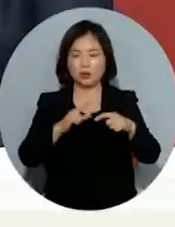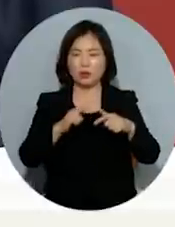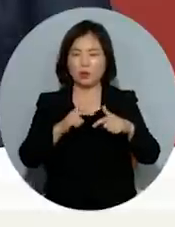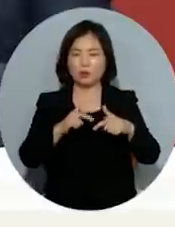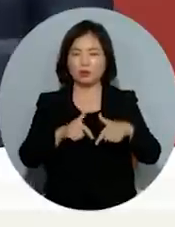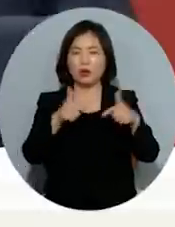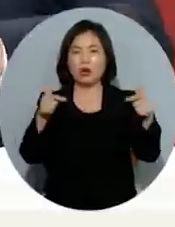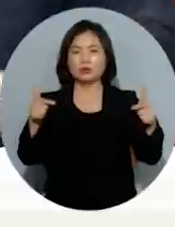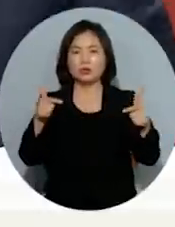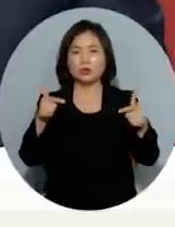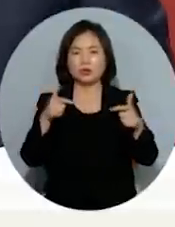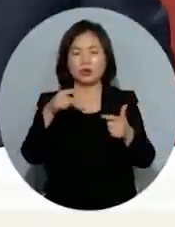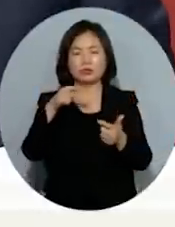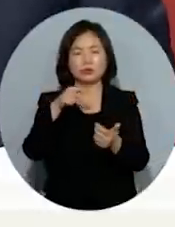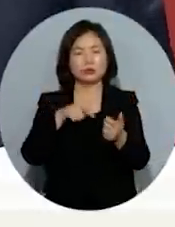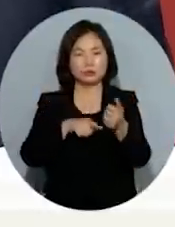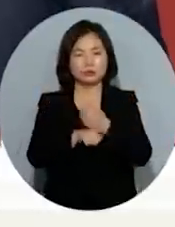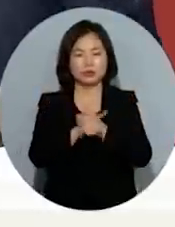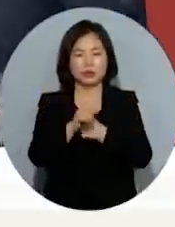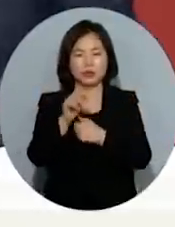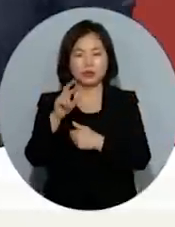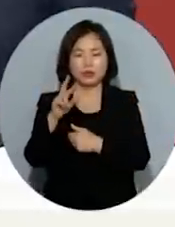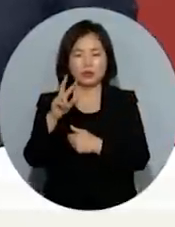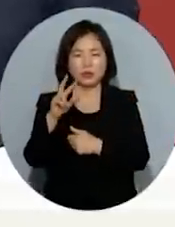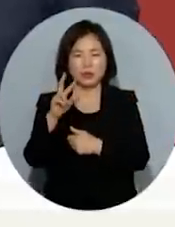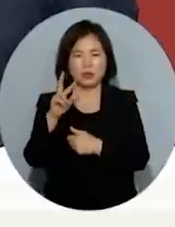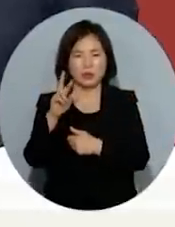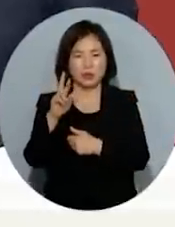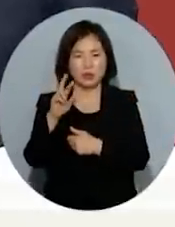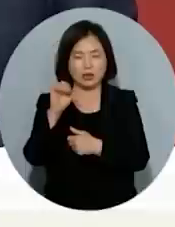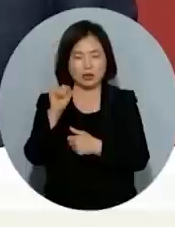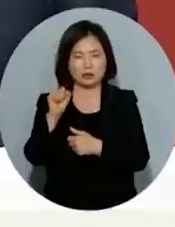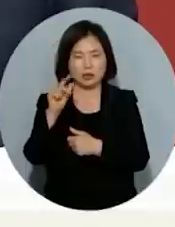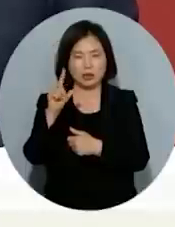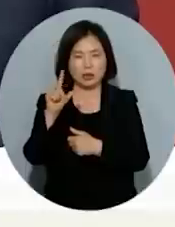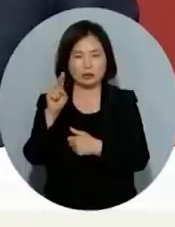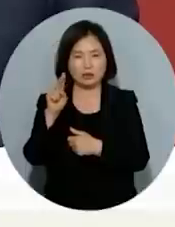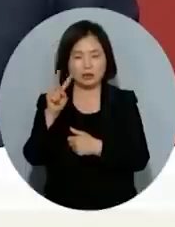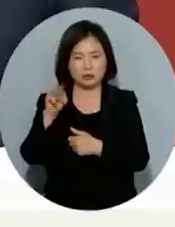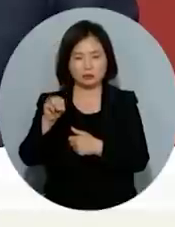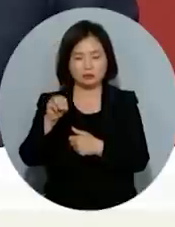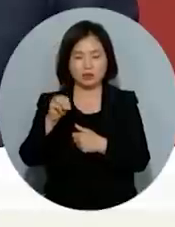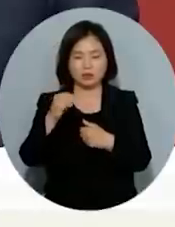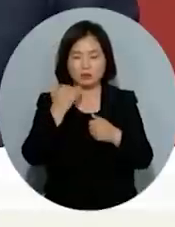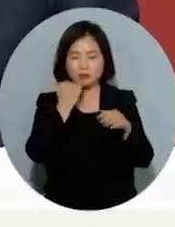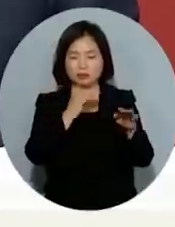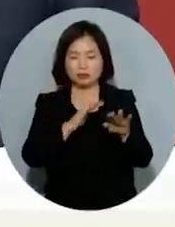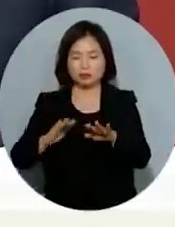일환인데 이 SLBM을 미국의 해상으로 해서